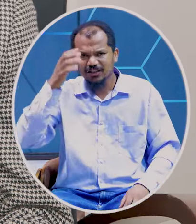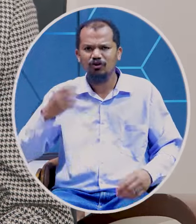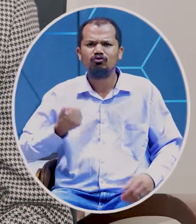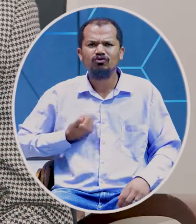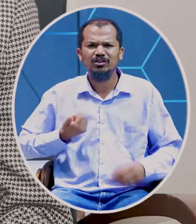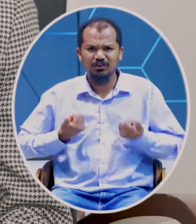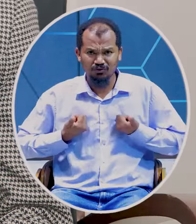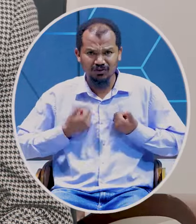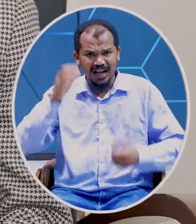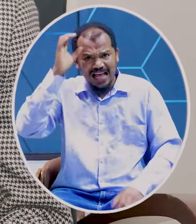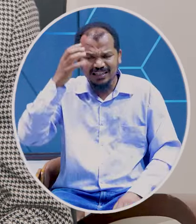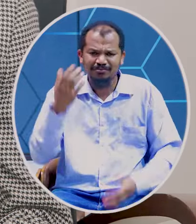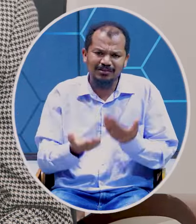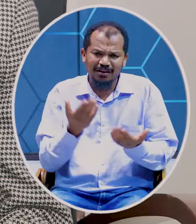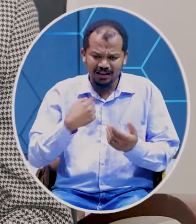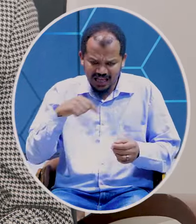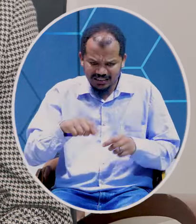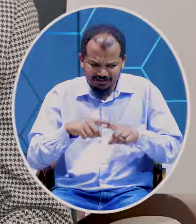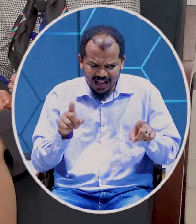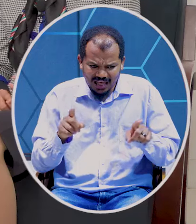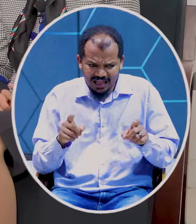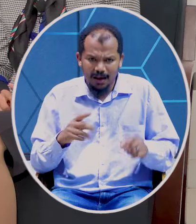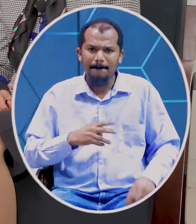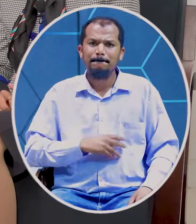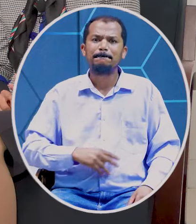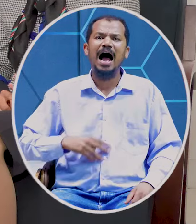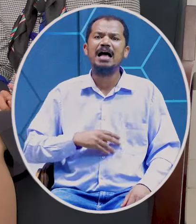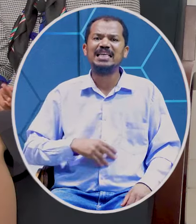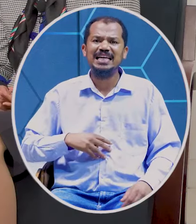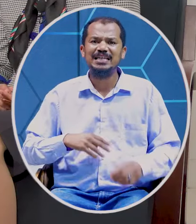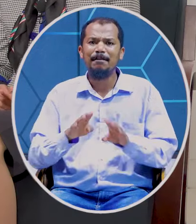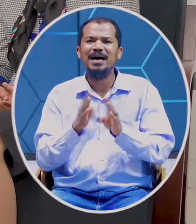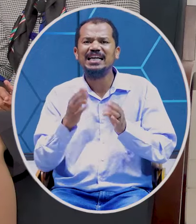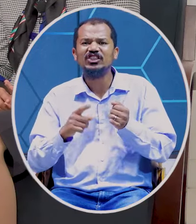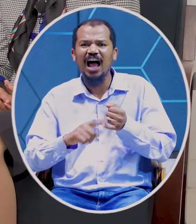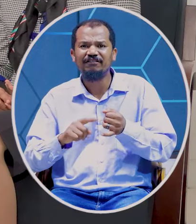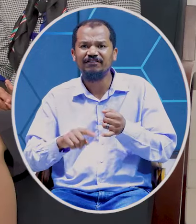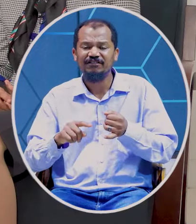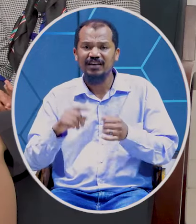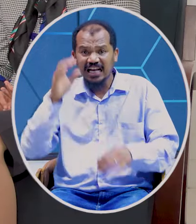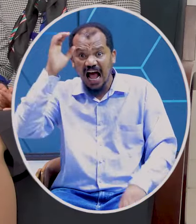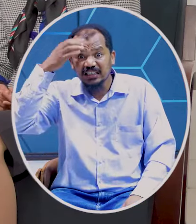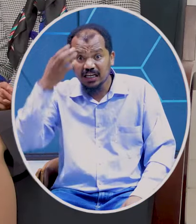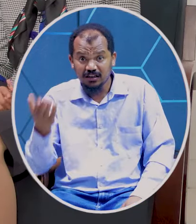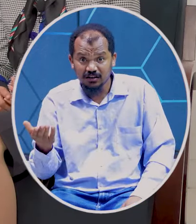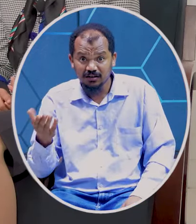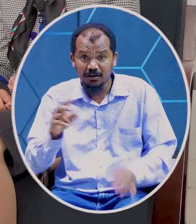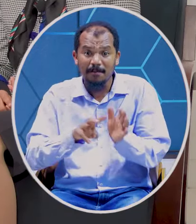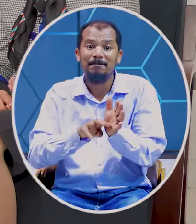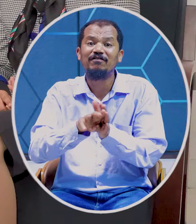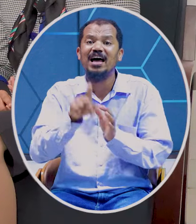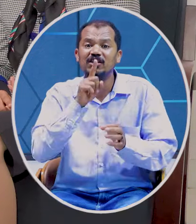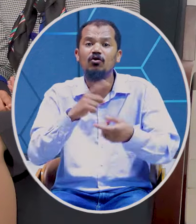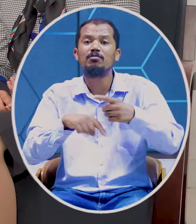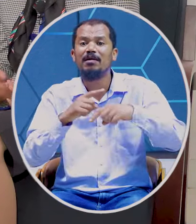ካንሰር እኛ ጋር ምናልባት ሊለይ የሚችለው የማህፀን በር ጫፍ ካንሰር መምጫ መንገዱም ስለሚለይ